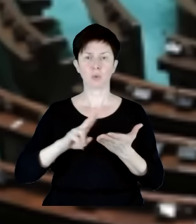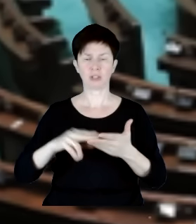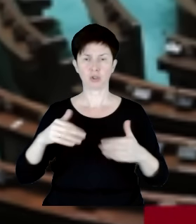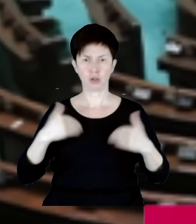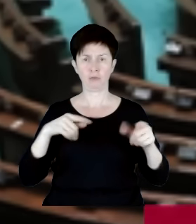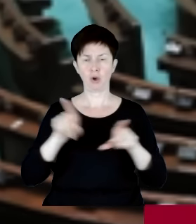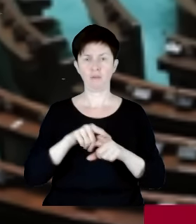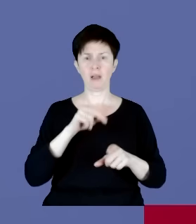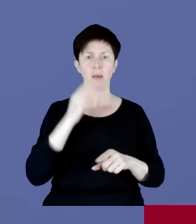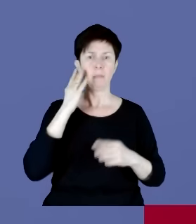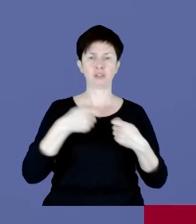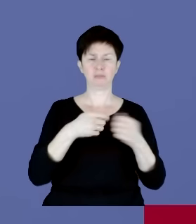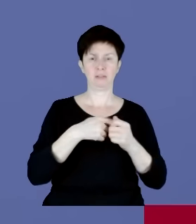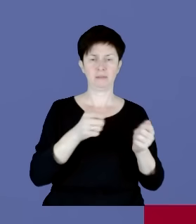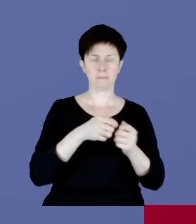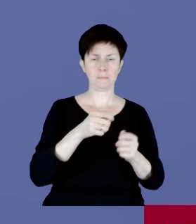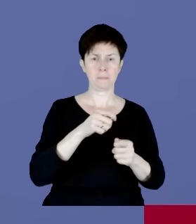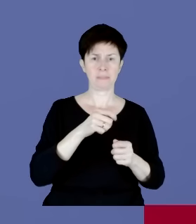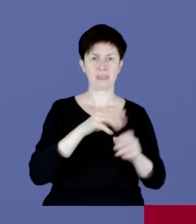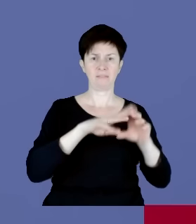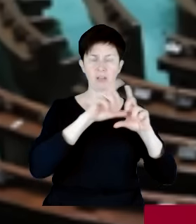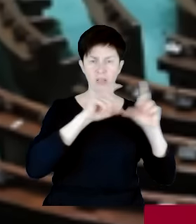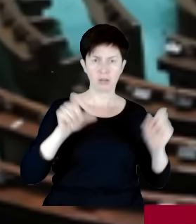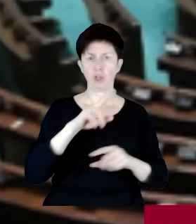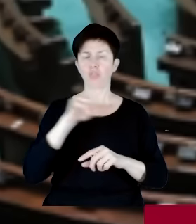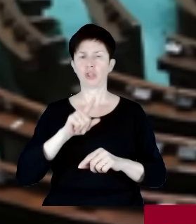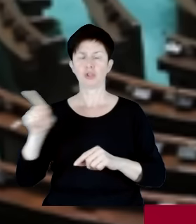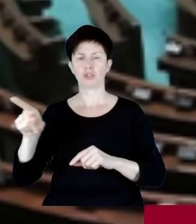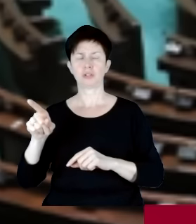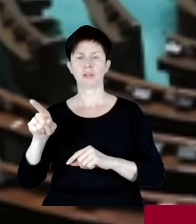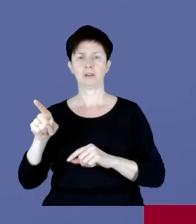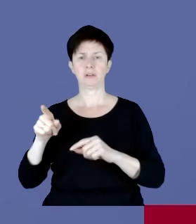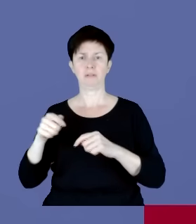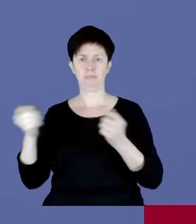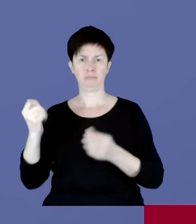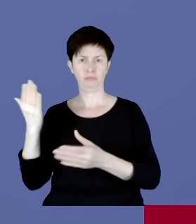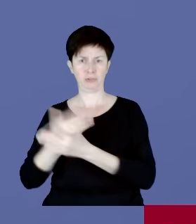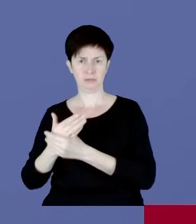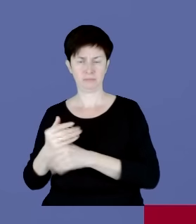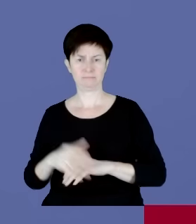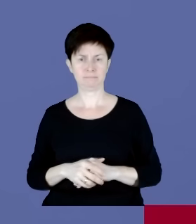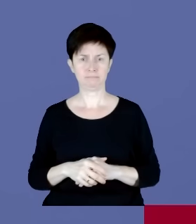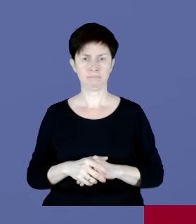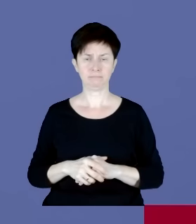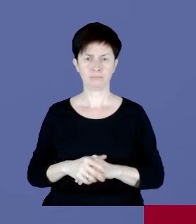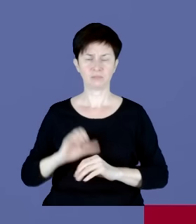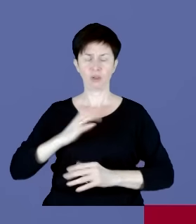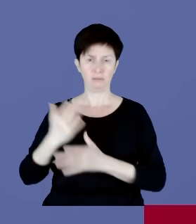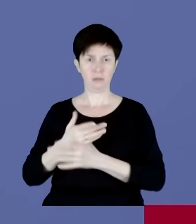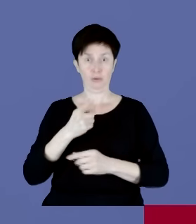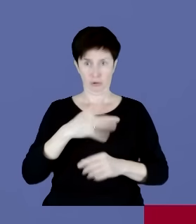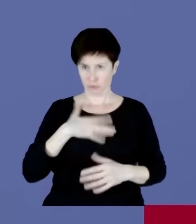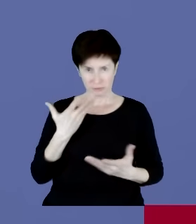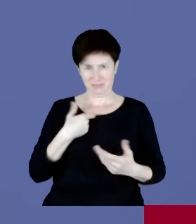niż przedsiębiorca, który generuje kilkanaście tysięcy złotych dochodu miesięcznie. Ale dziwi pana to? No przecież my żeśmy o tym mówili. My żeśmy na ten temat